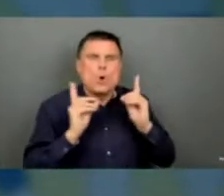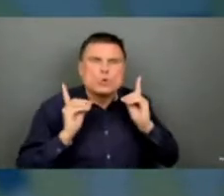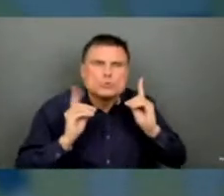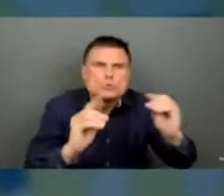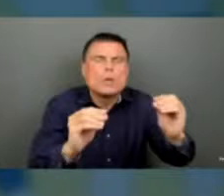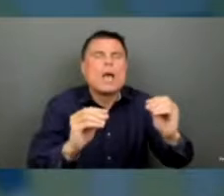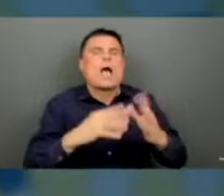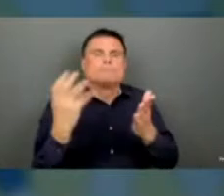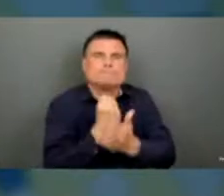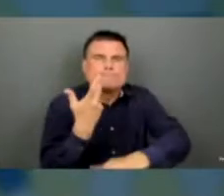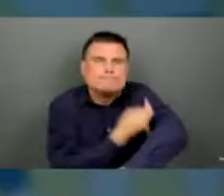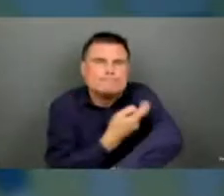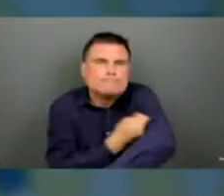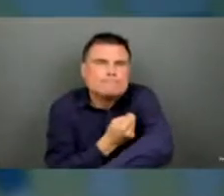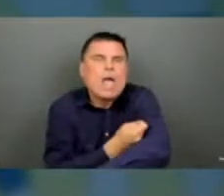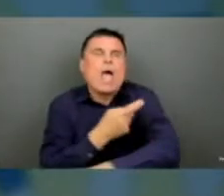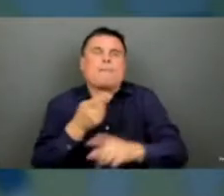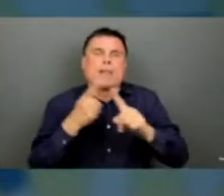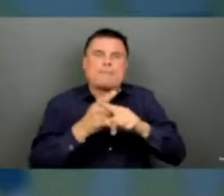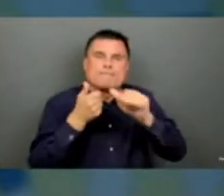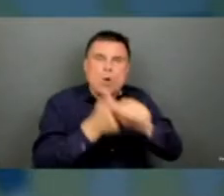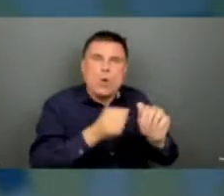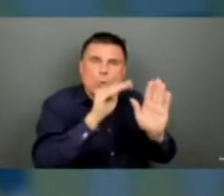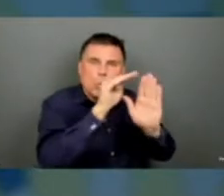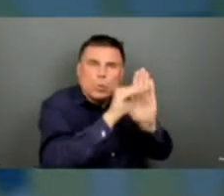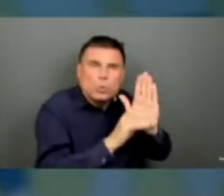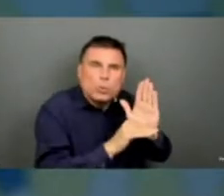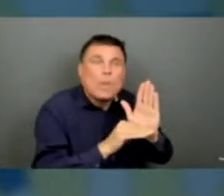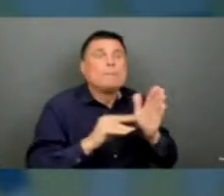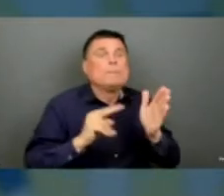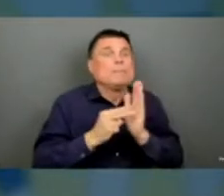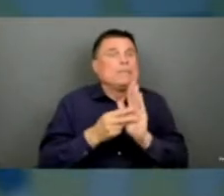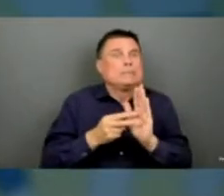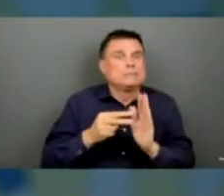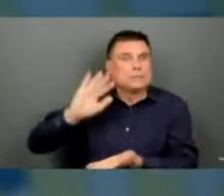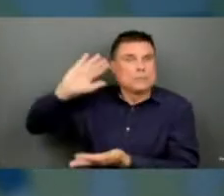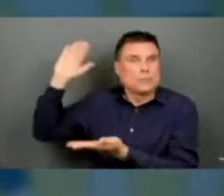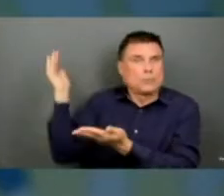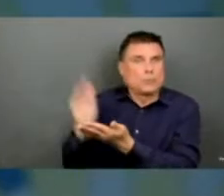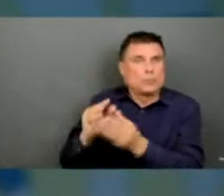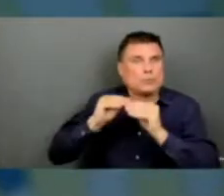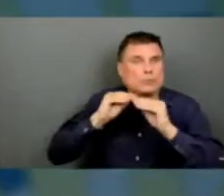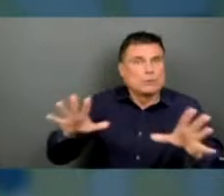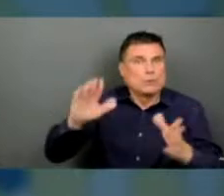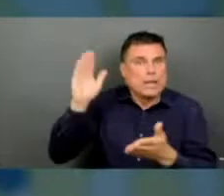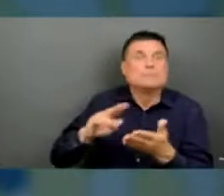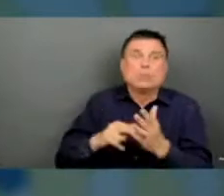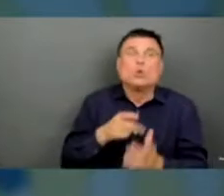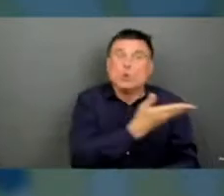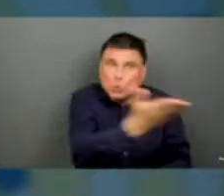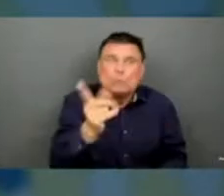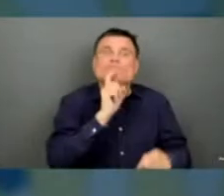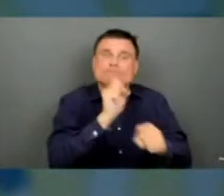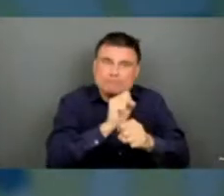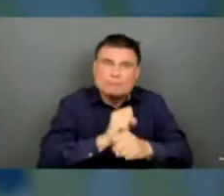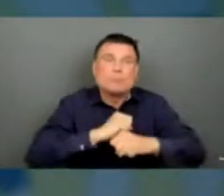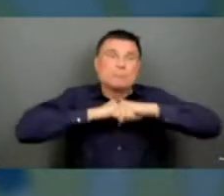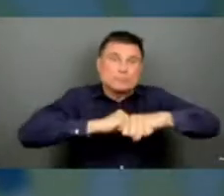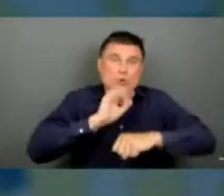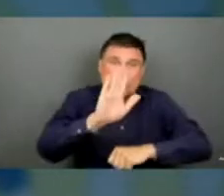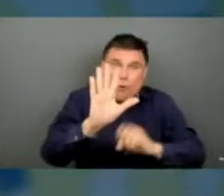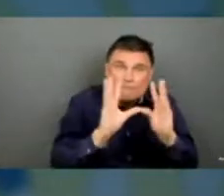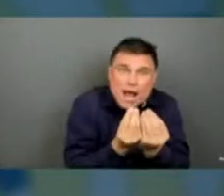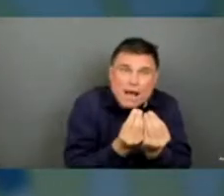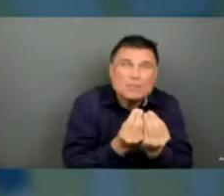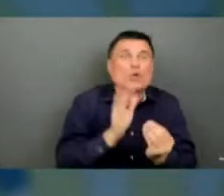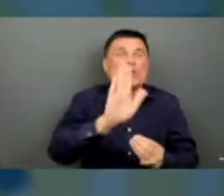第2阶段重启是不是如期执行。现在看来应该没有悬念。 And we use that